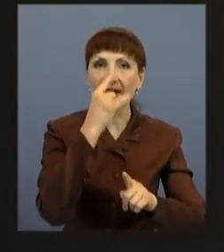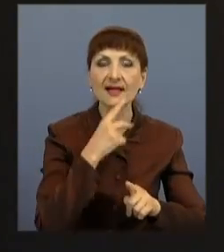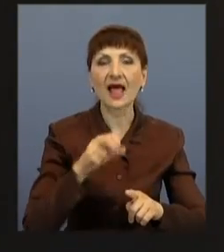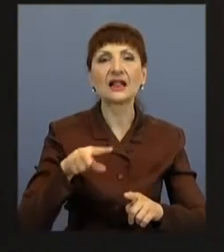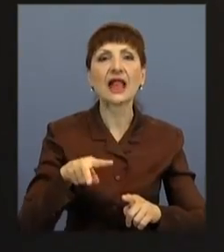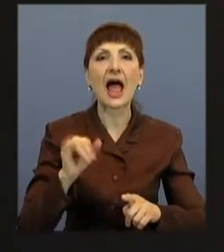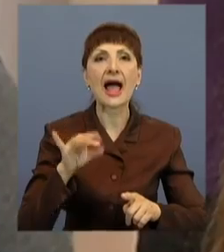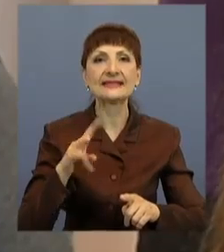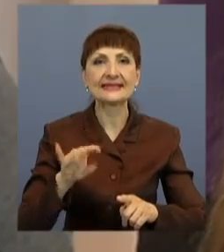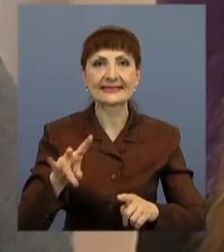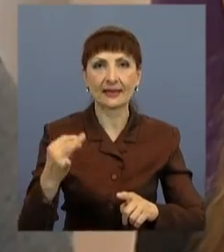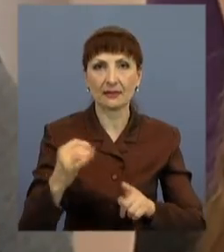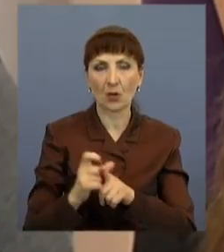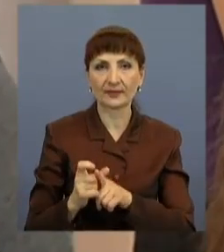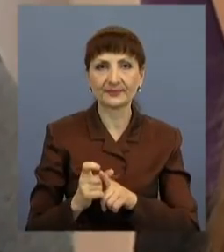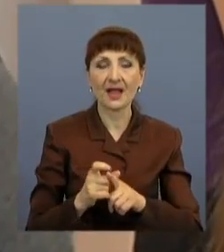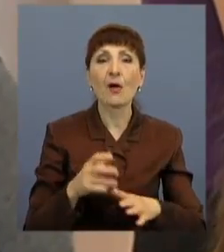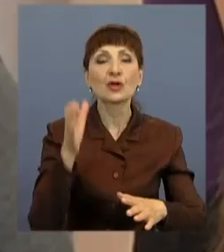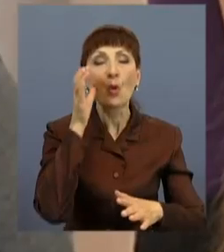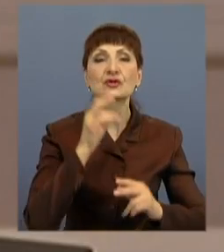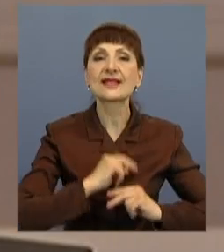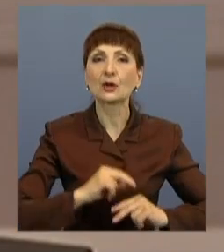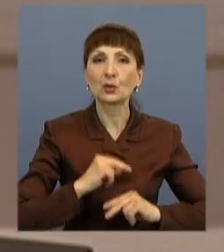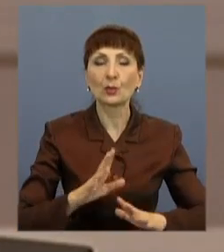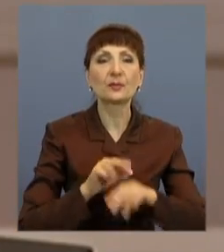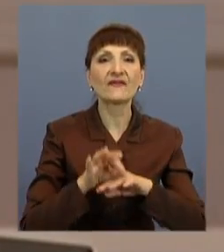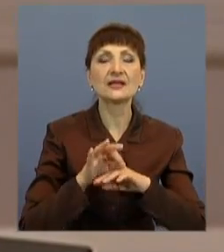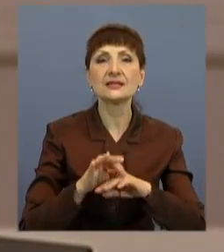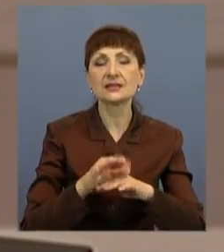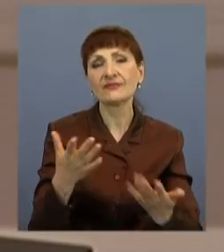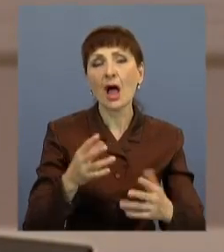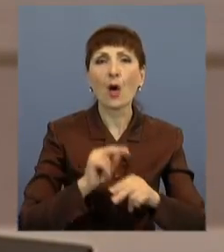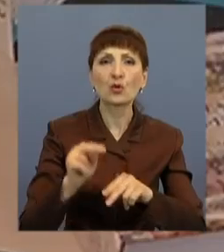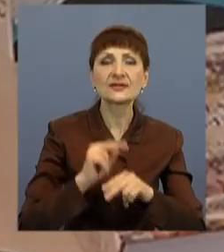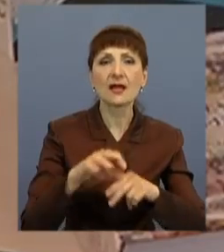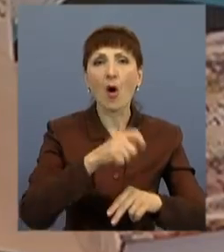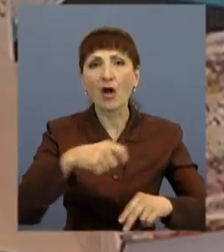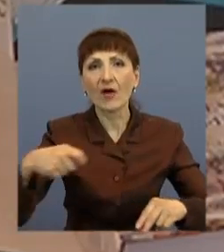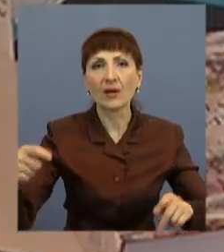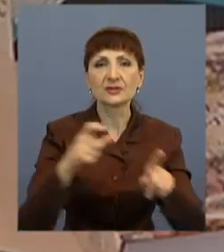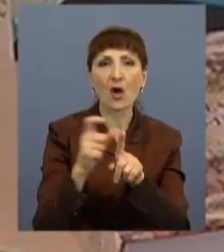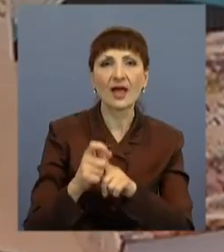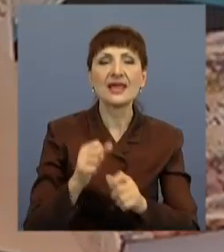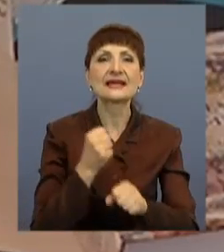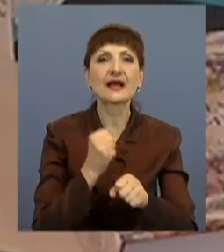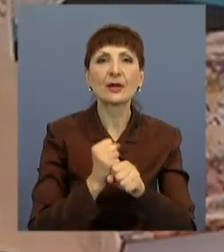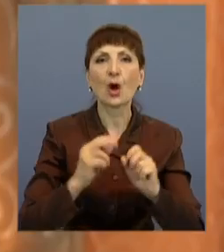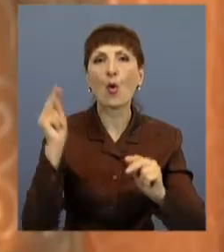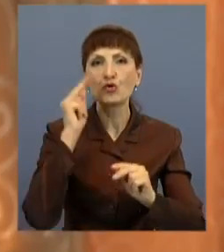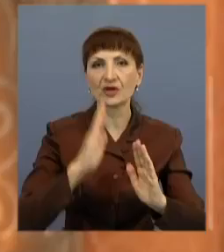латинскую графику. Научные работники вуза будут проводить курсы по орфографии орфоэпии и разрабатывать учебные